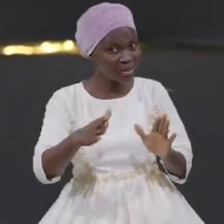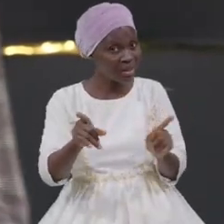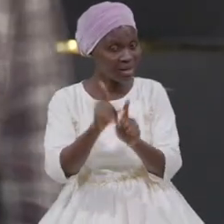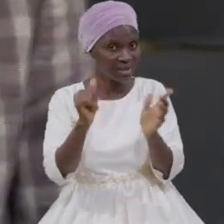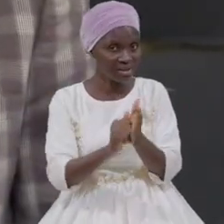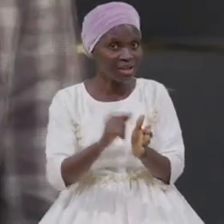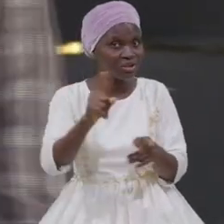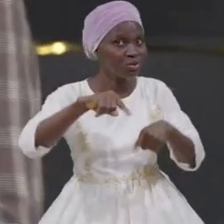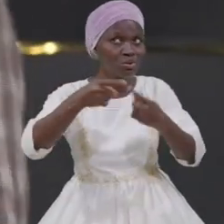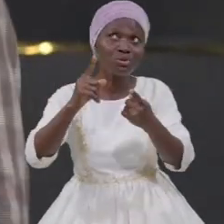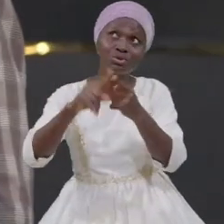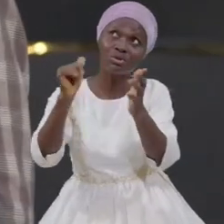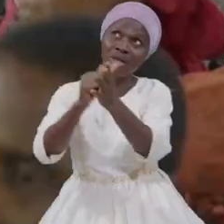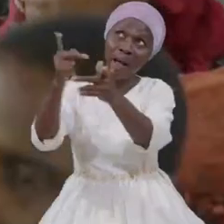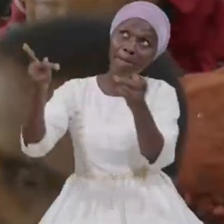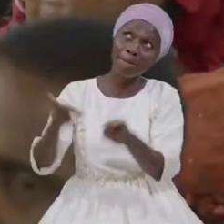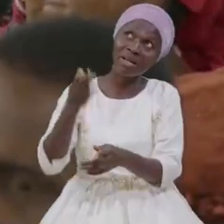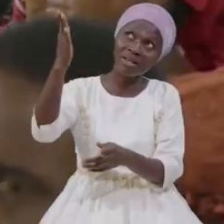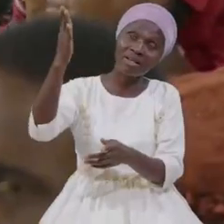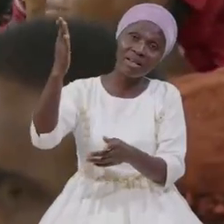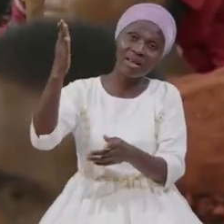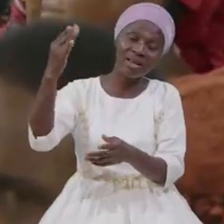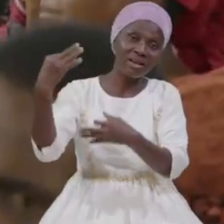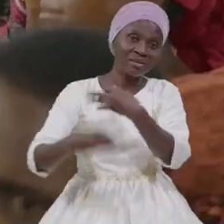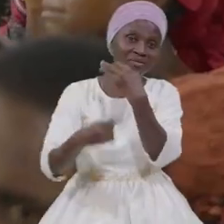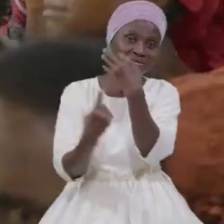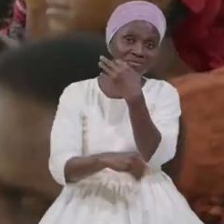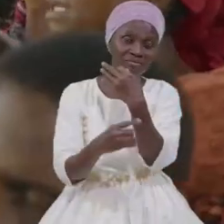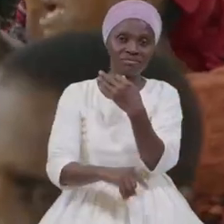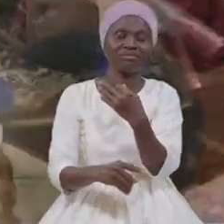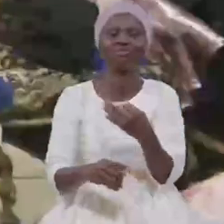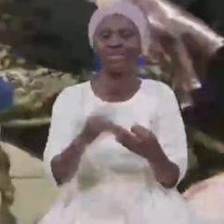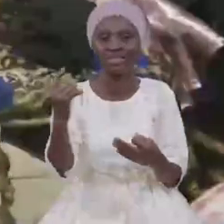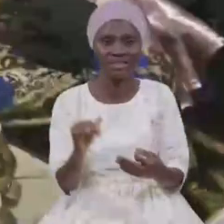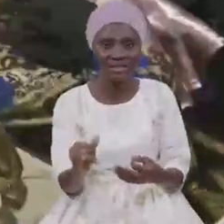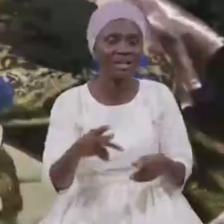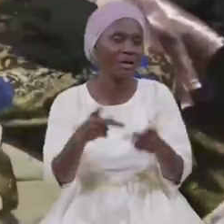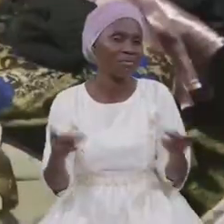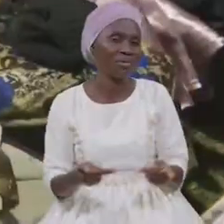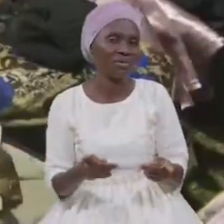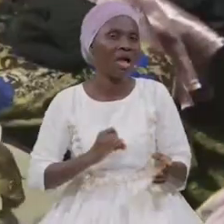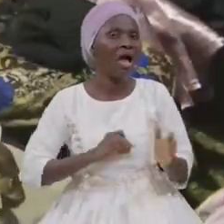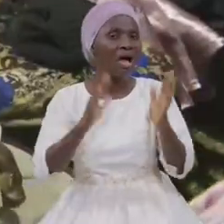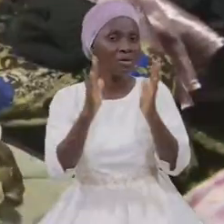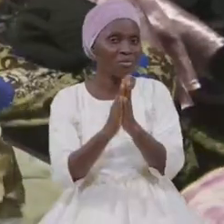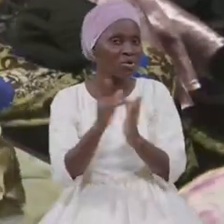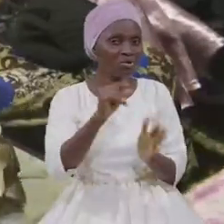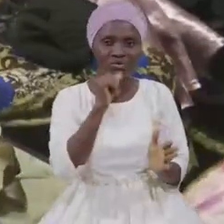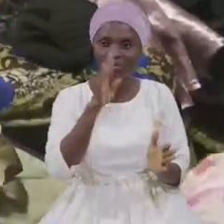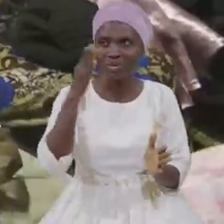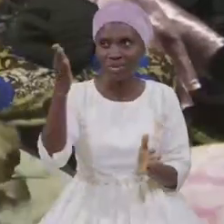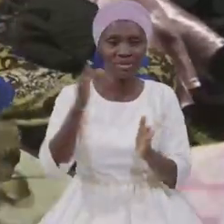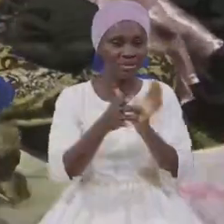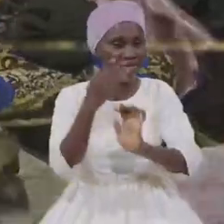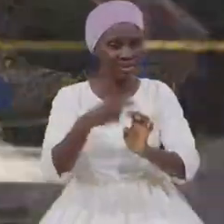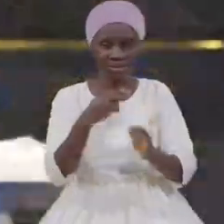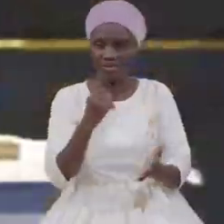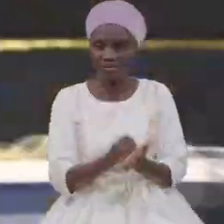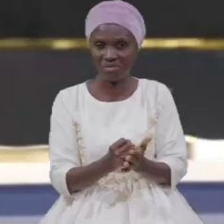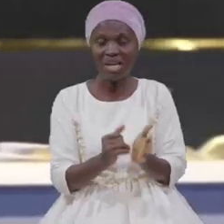éternel. Tu n'iras pas là-bas. J'ai dit, tu n'iras pas là-bas. C'est pourquoi nous sommes venus. C'est